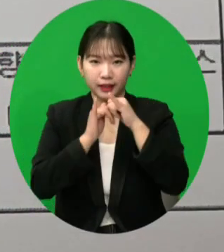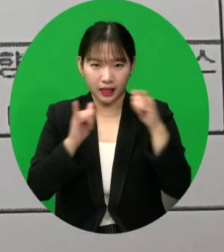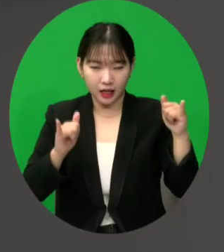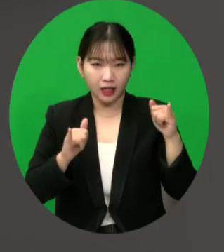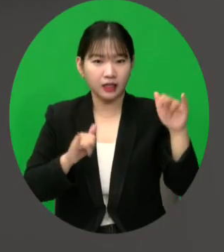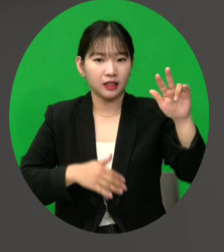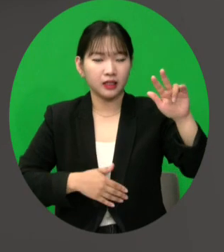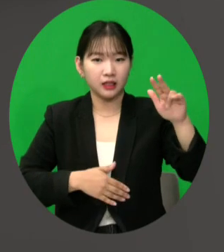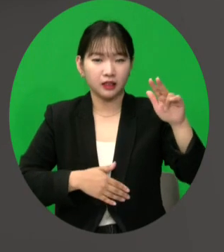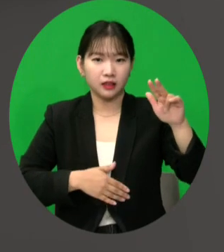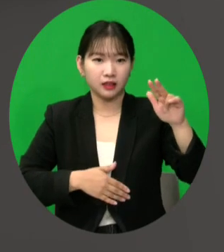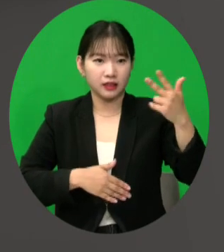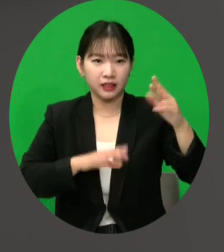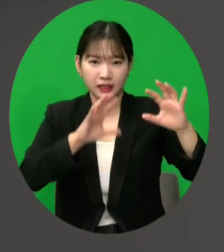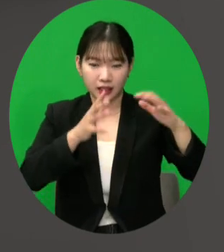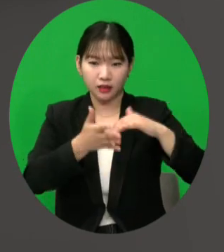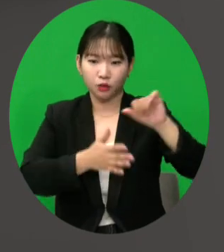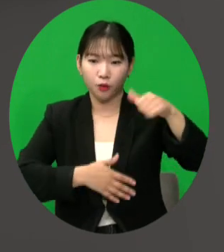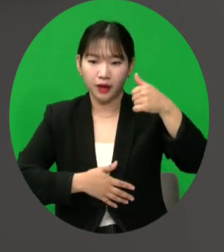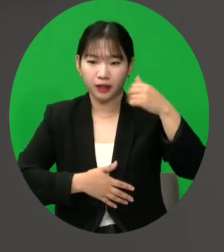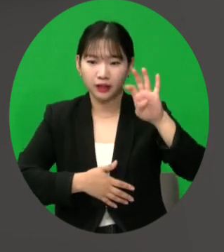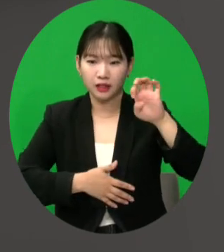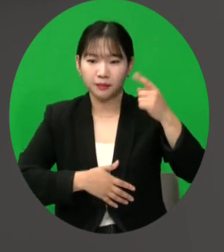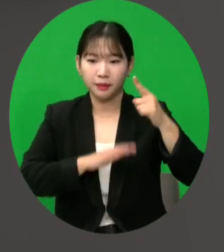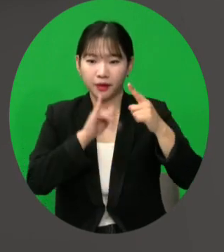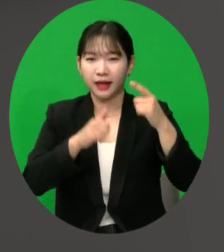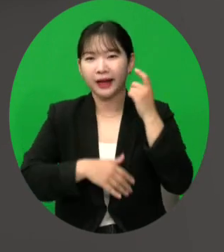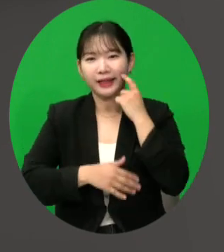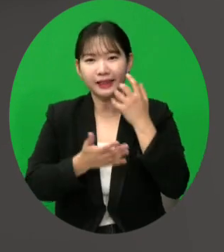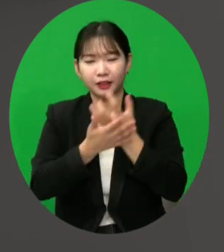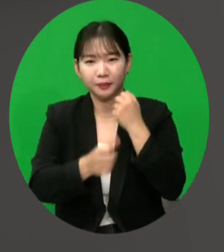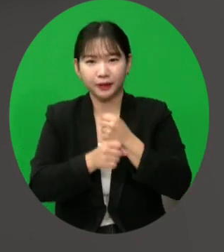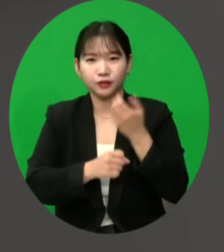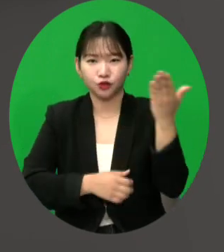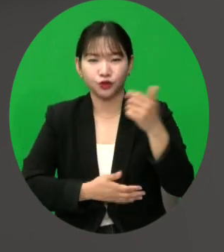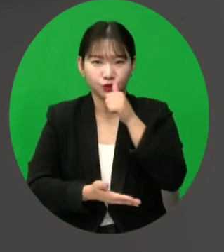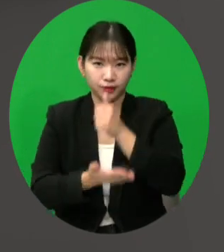7개국 541명에게 허위 초청장을 제공한 혐의를 받고 있습니다.